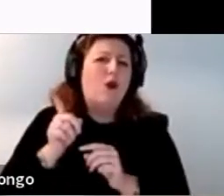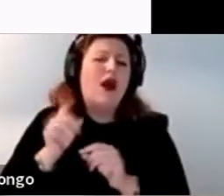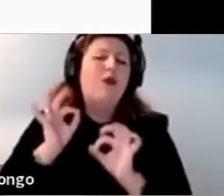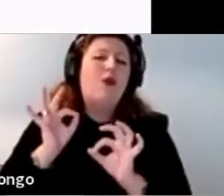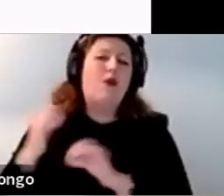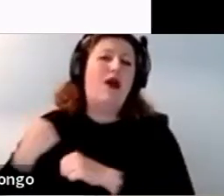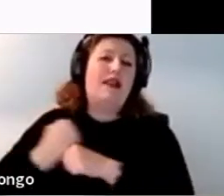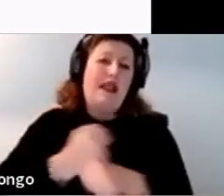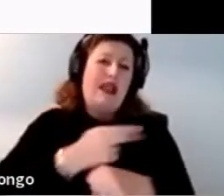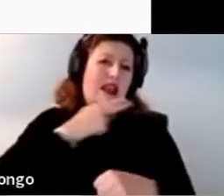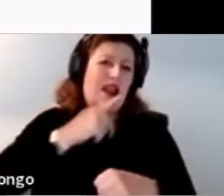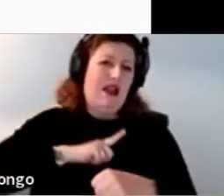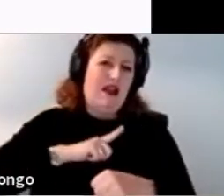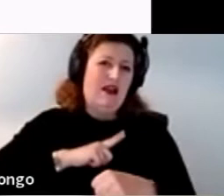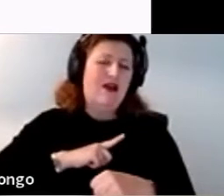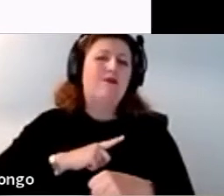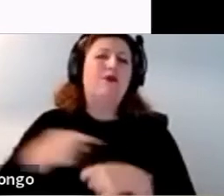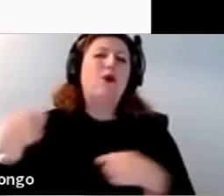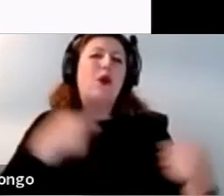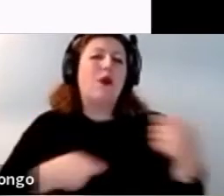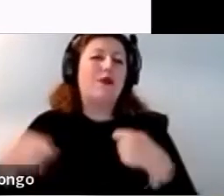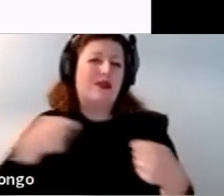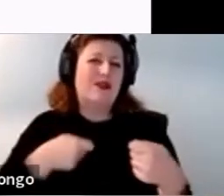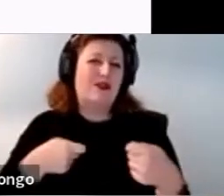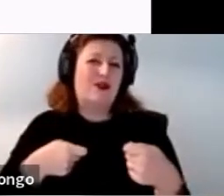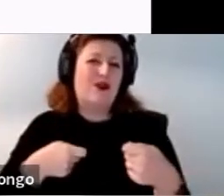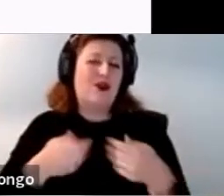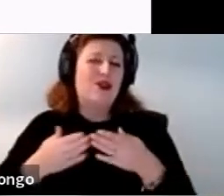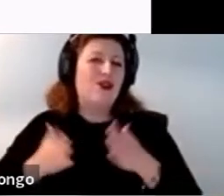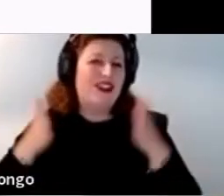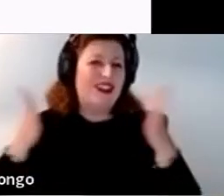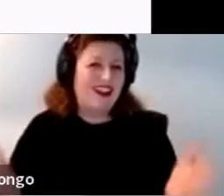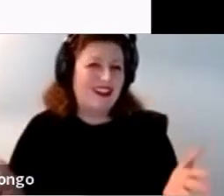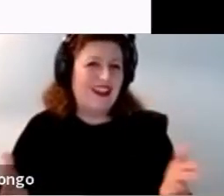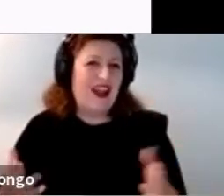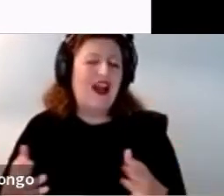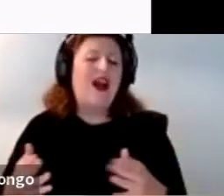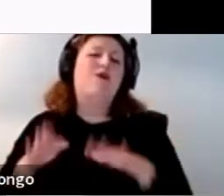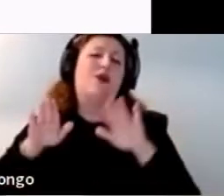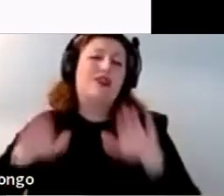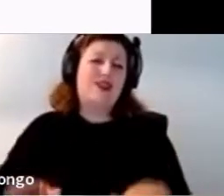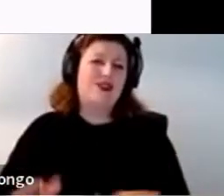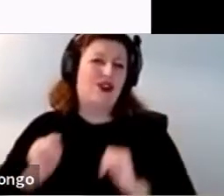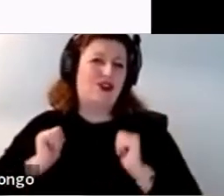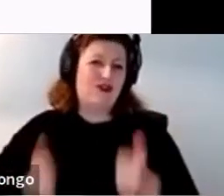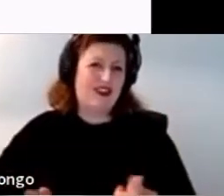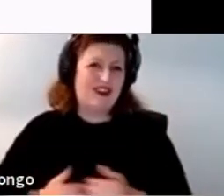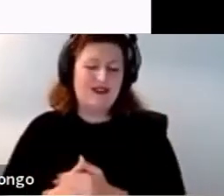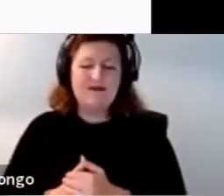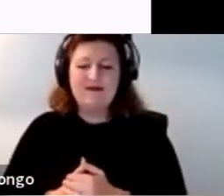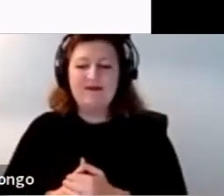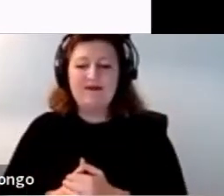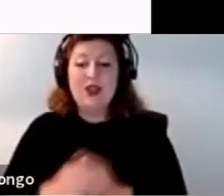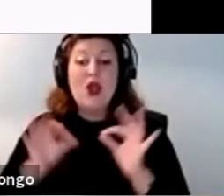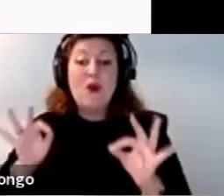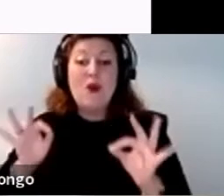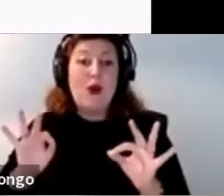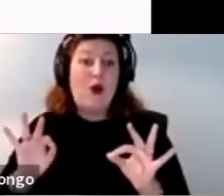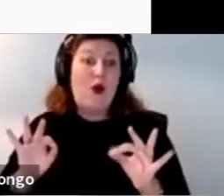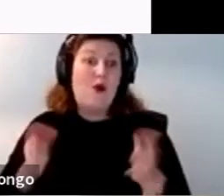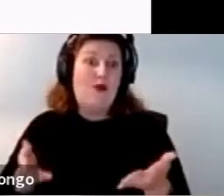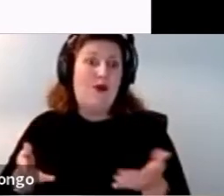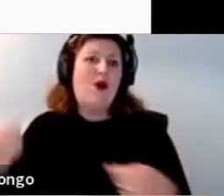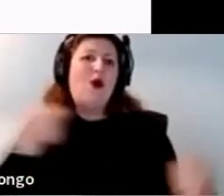della cooperazione, solidarietà e protezione civile. E oggi pomeriggio richiamando principalmente i temi